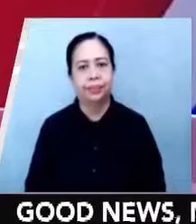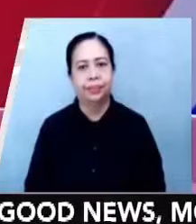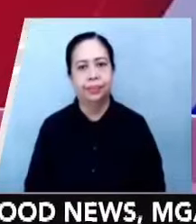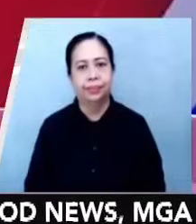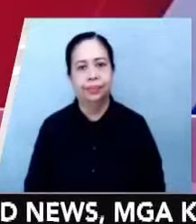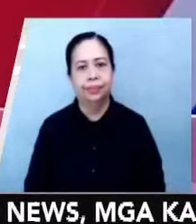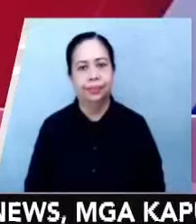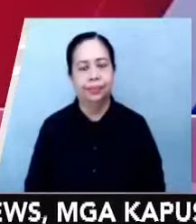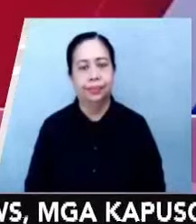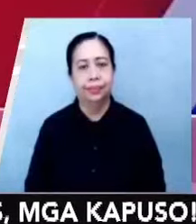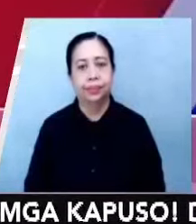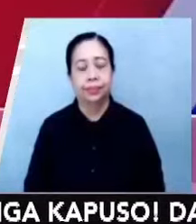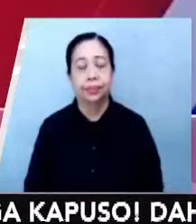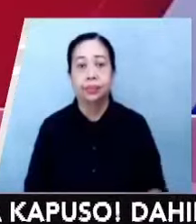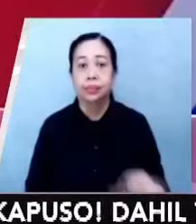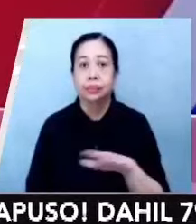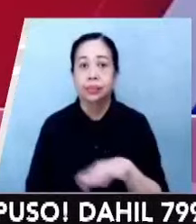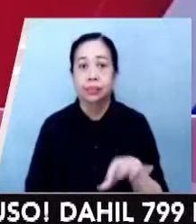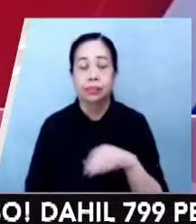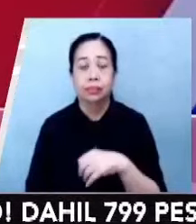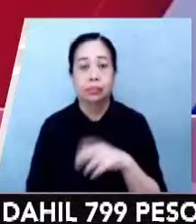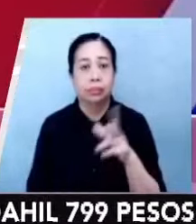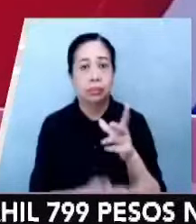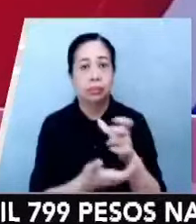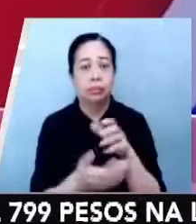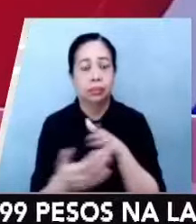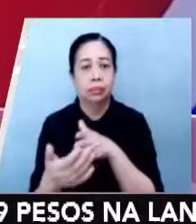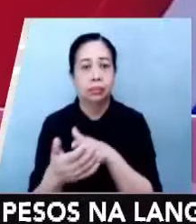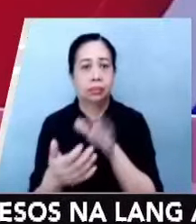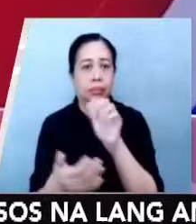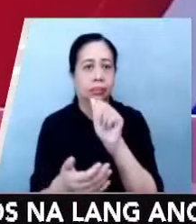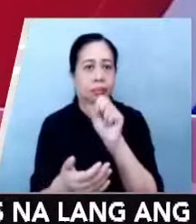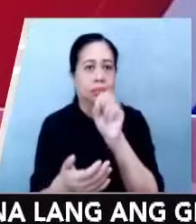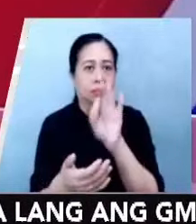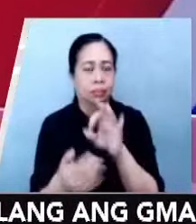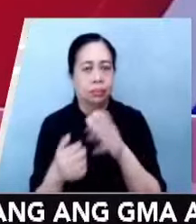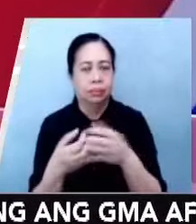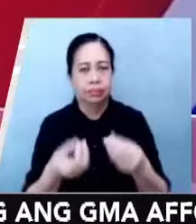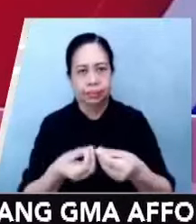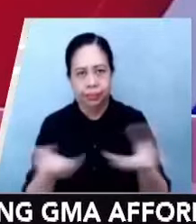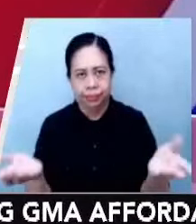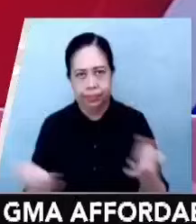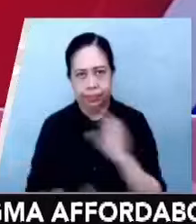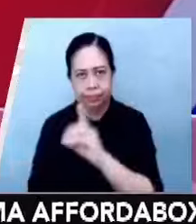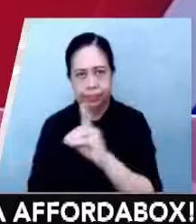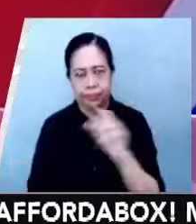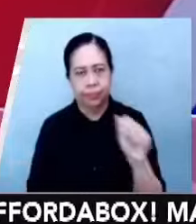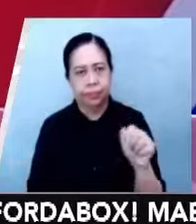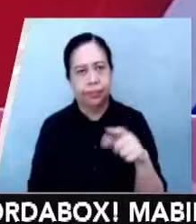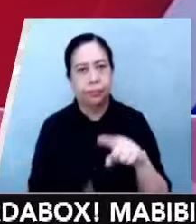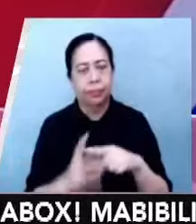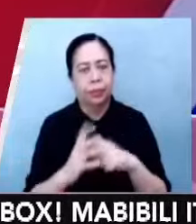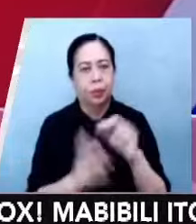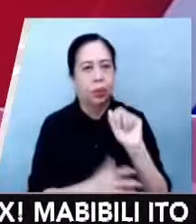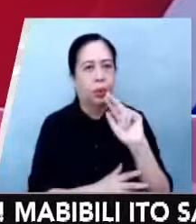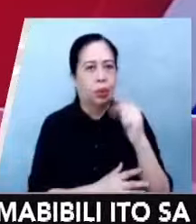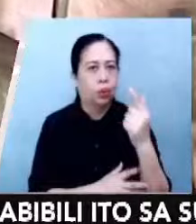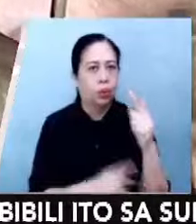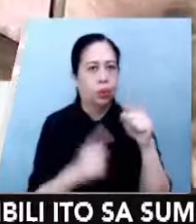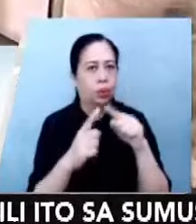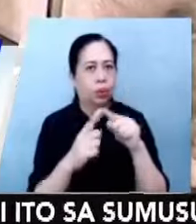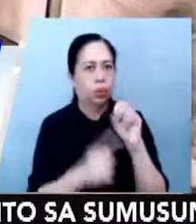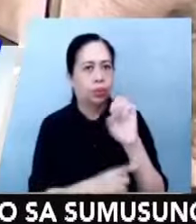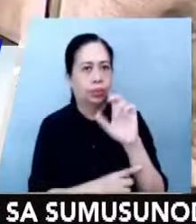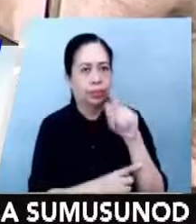Mamamahagi na ng supply na bakuna kontra African Swine Fever ang Department of Agriculture simula Agosto hanggang Setyembre. Sabi ng